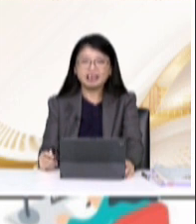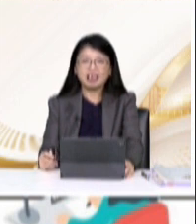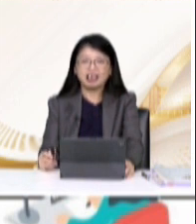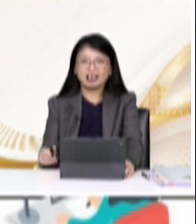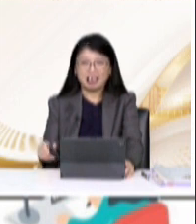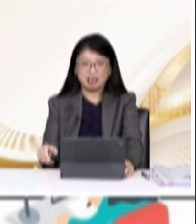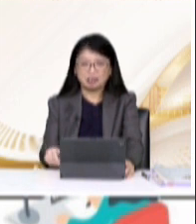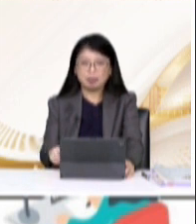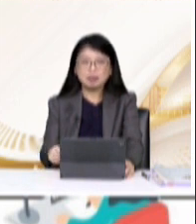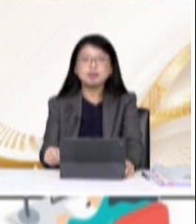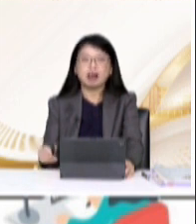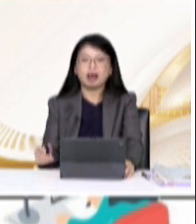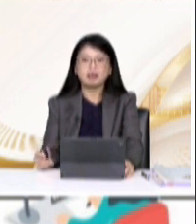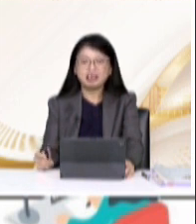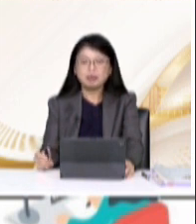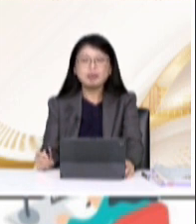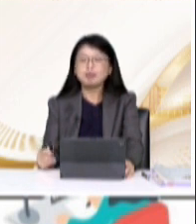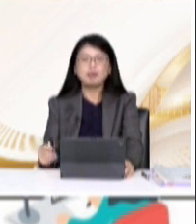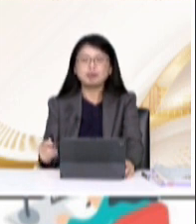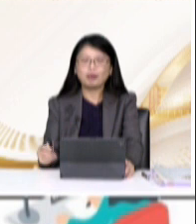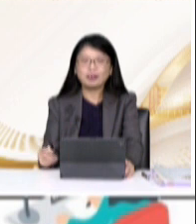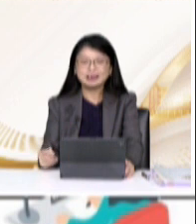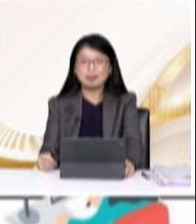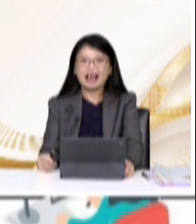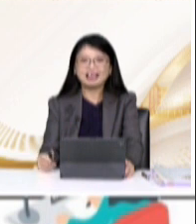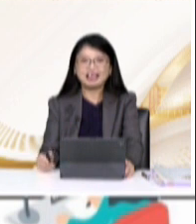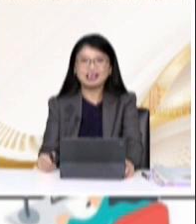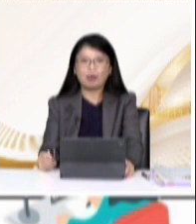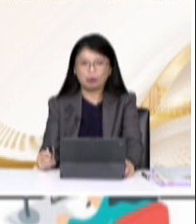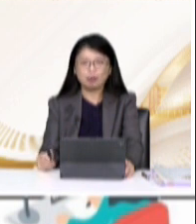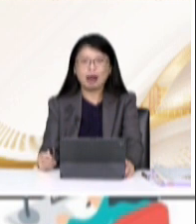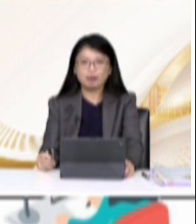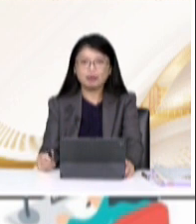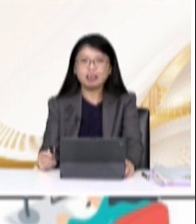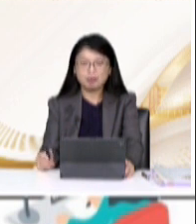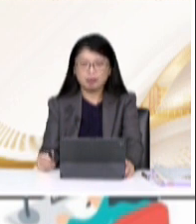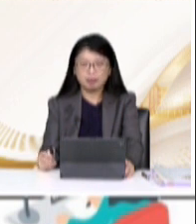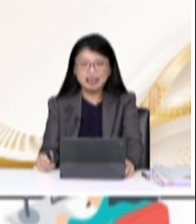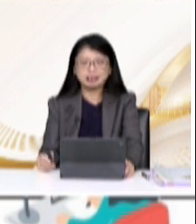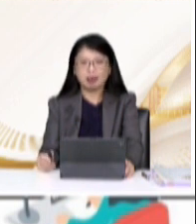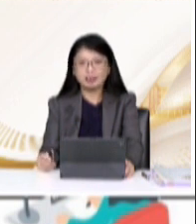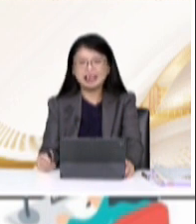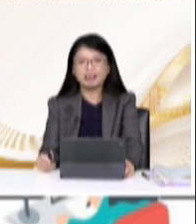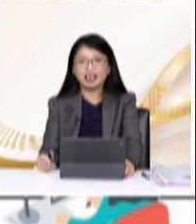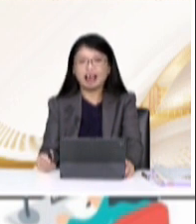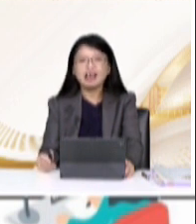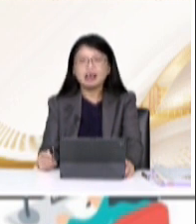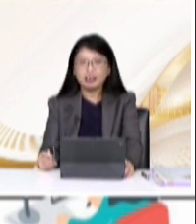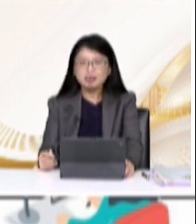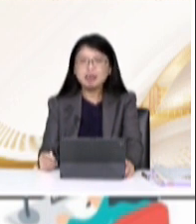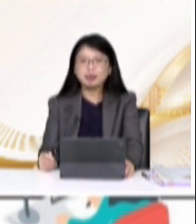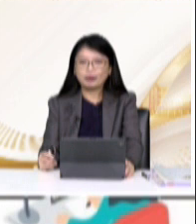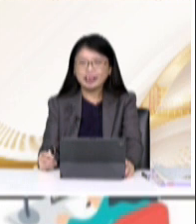ที่เป็นเรียกได้ว่าเป็นบุคคลสำคัญเลยของกฎหมายว่าด้วยการปรับเป็นวินัยฉบับนี้แล้วนะคะ